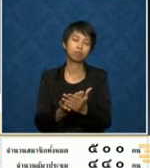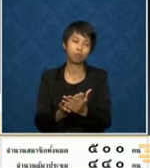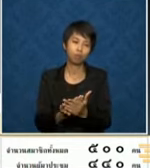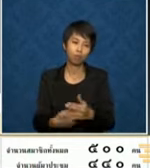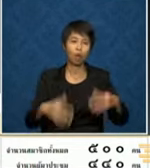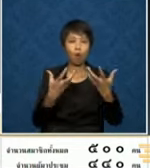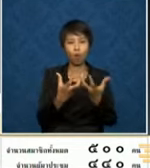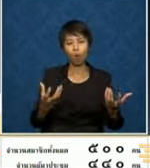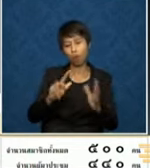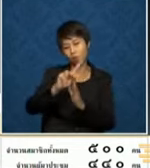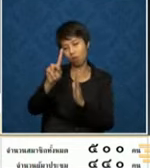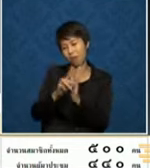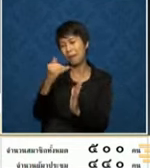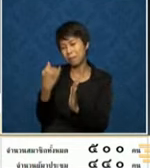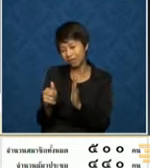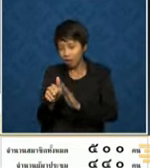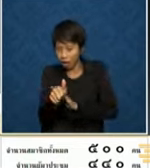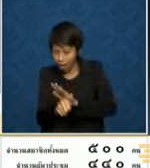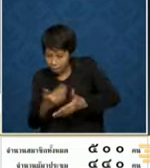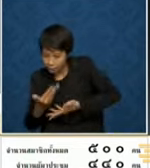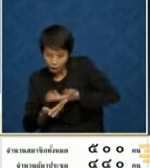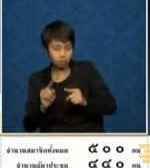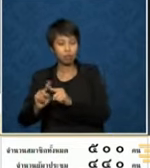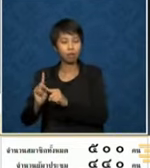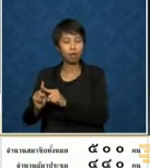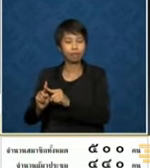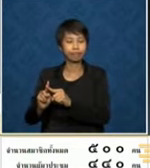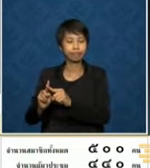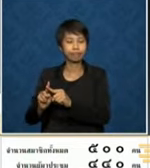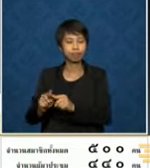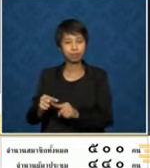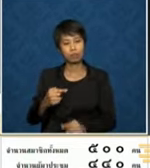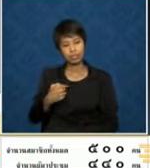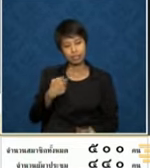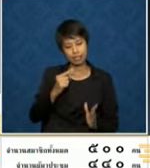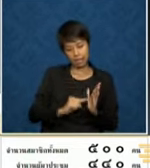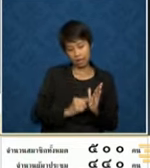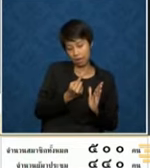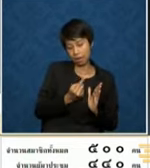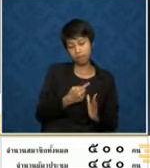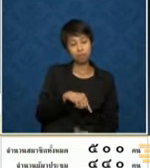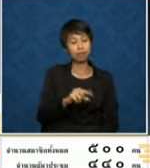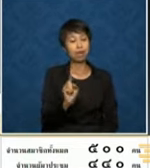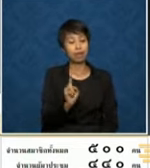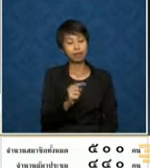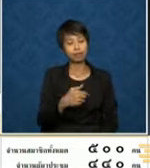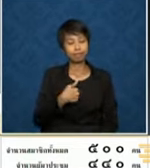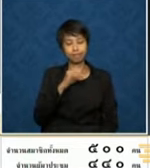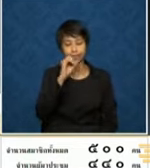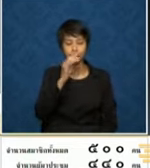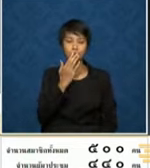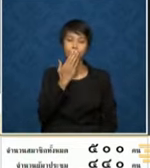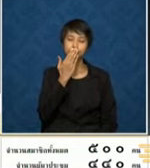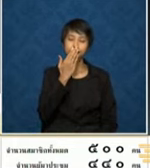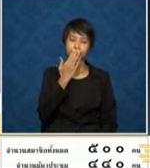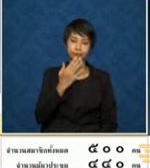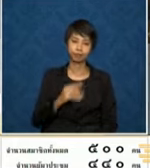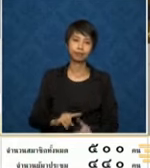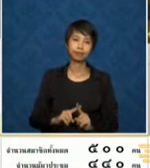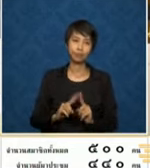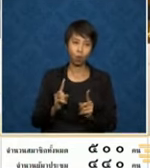าเถื่อนนะครับเราจะไม่พูดเราจะไม่กล่าวว่ามันเกิดขึ้นในยุคไหนสมัยไหนนะครับเราจะ